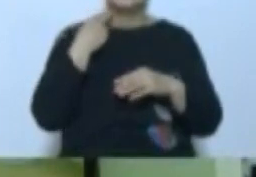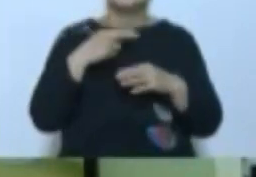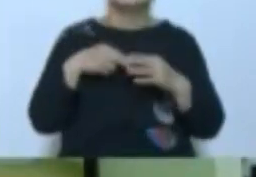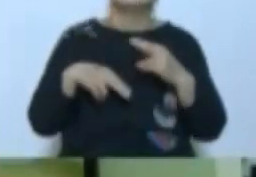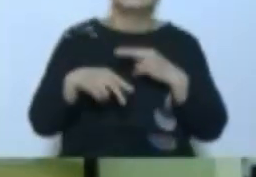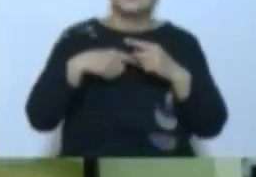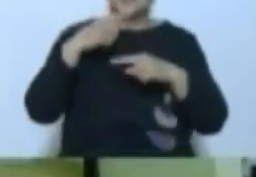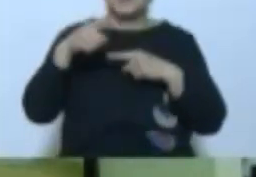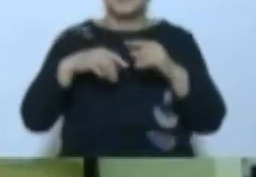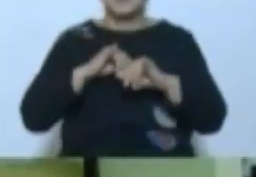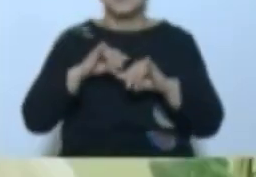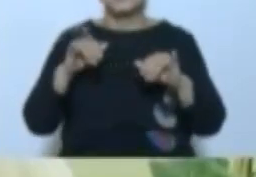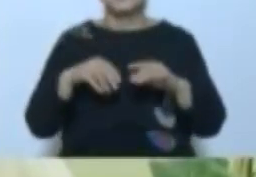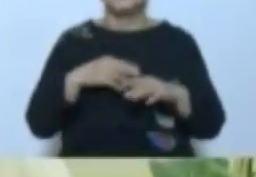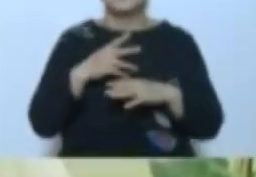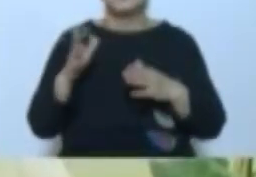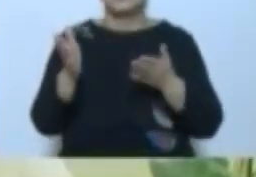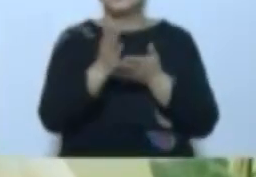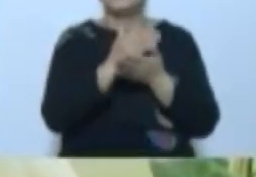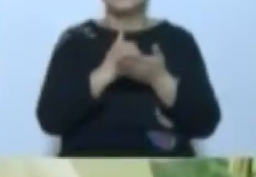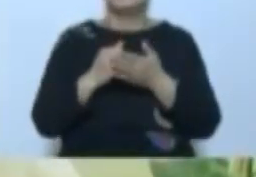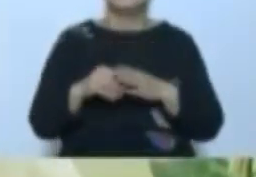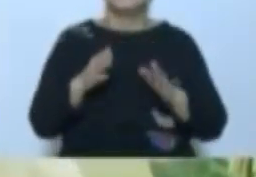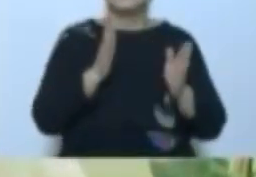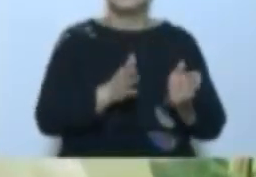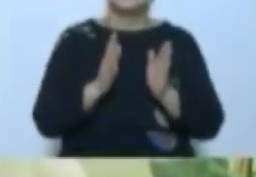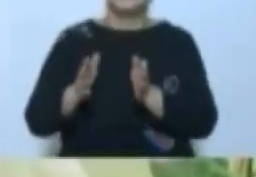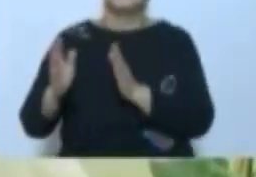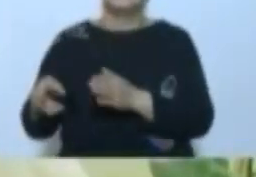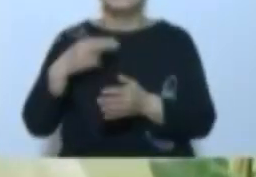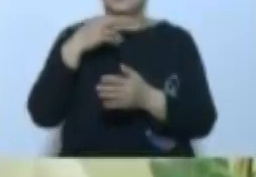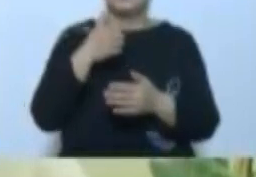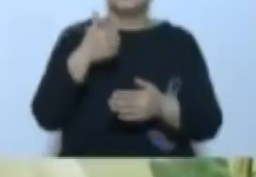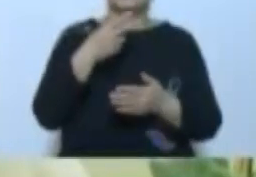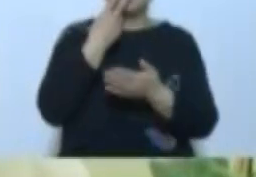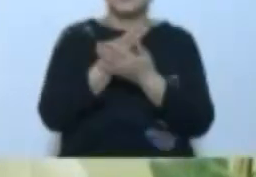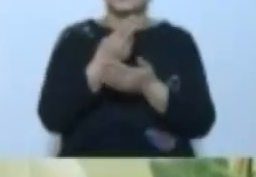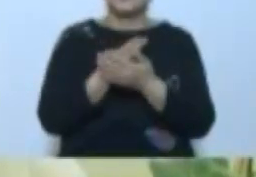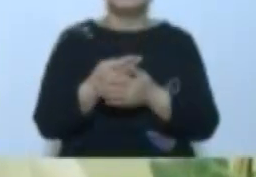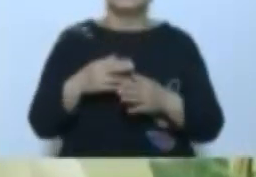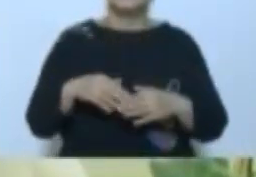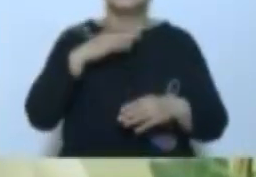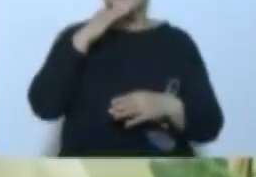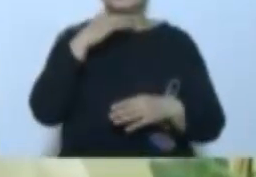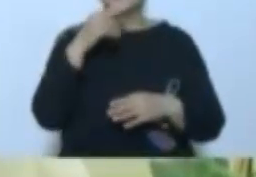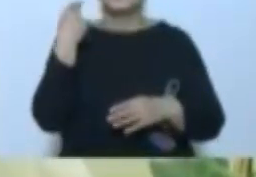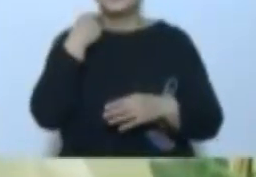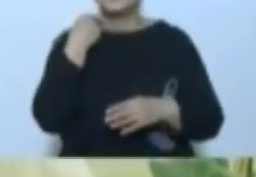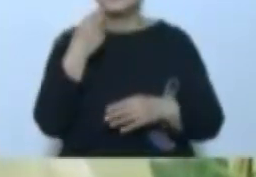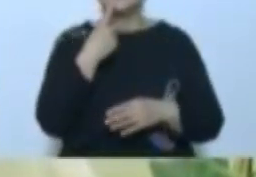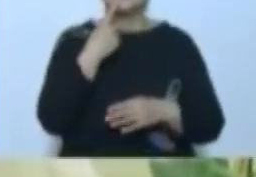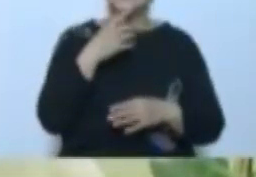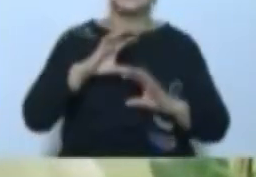большие надежды. В целом, успеваемость, школьная дисциплина, везде хорошие показатели. Выбранные ею предметы – английский язык и